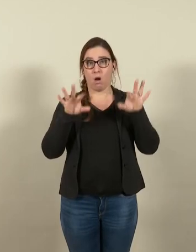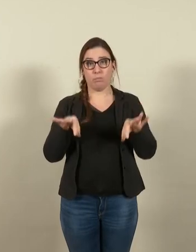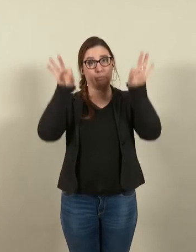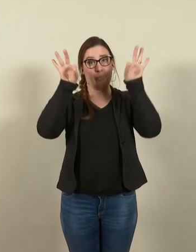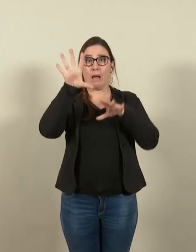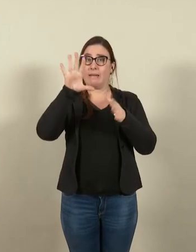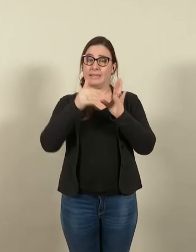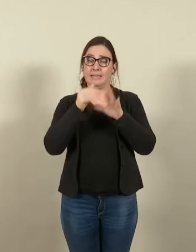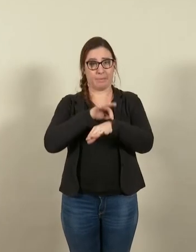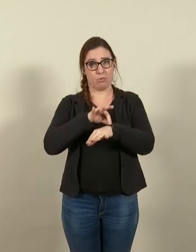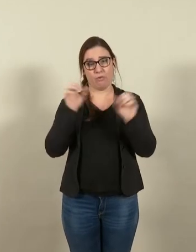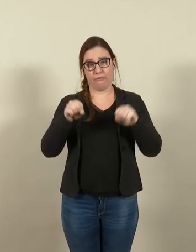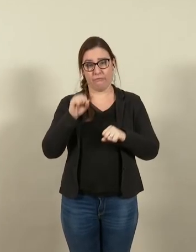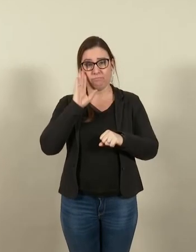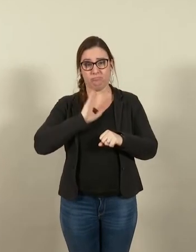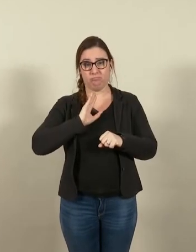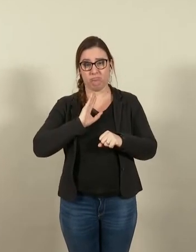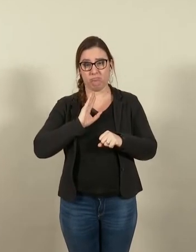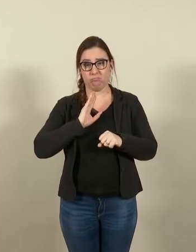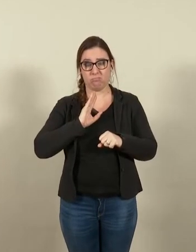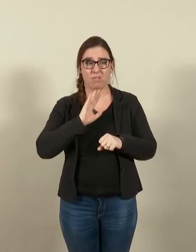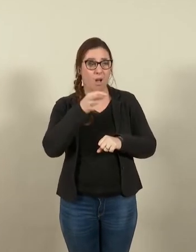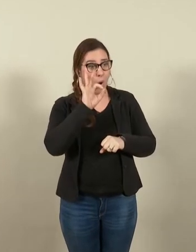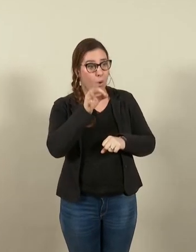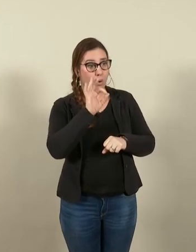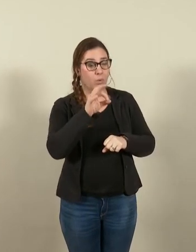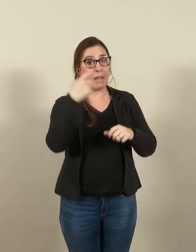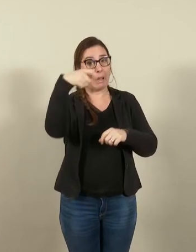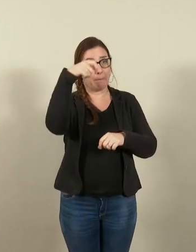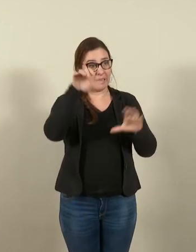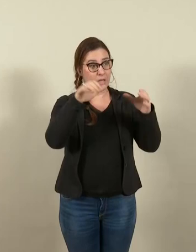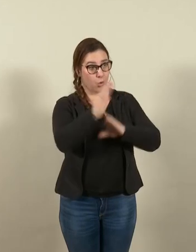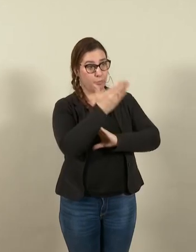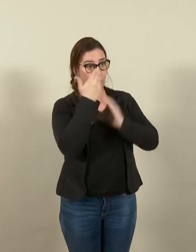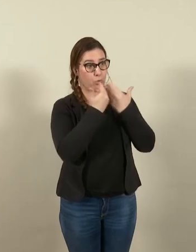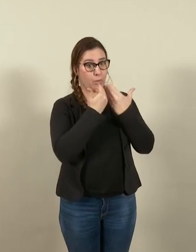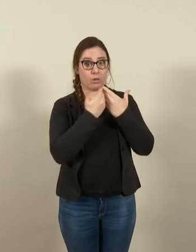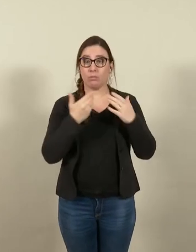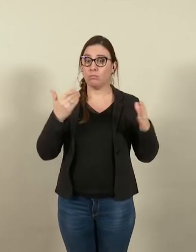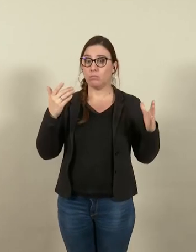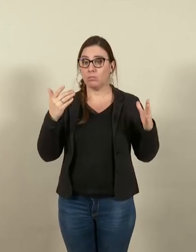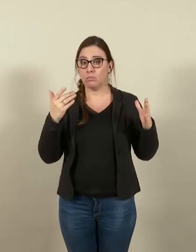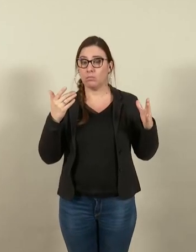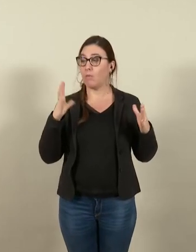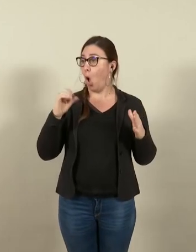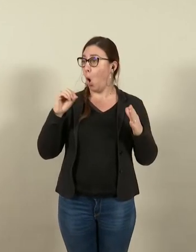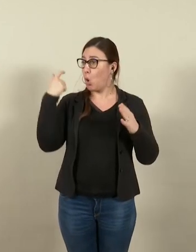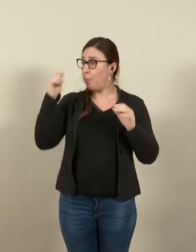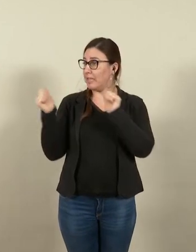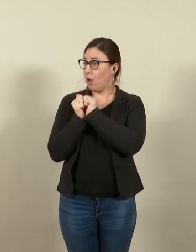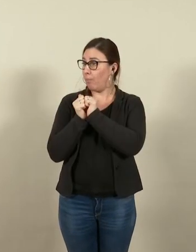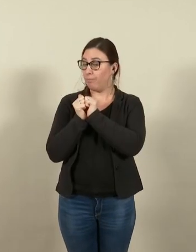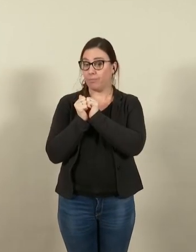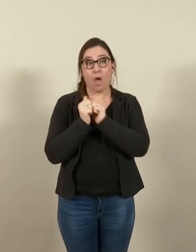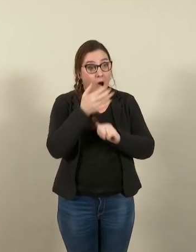minutes s'il vous plaît euh oui il faut qu'elle soit présentée par votre président de groupe ah estprésident hein on est co-président vous êtes coprésident